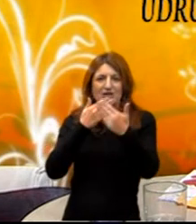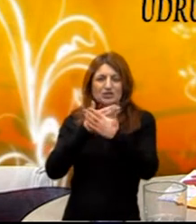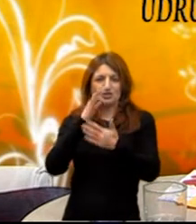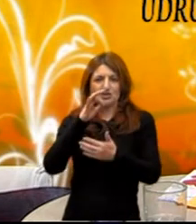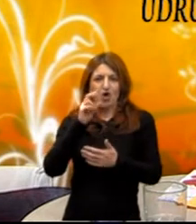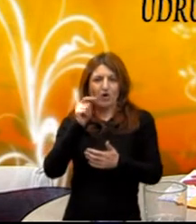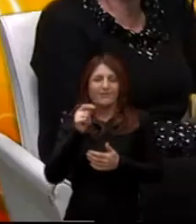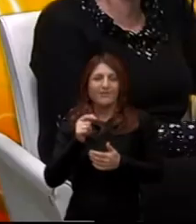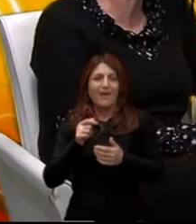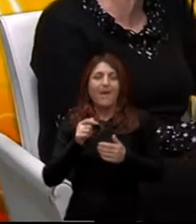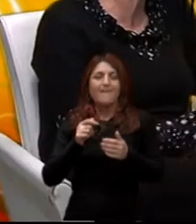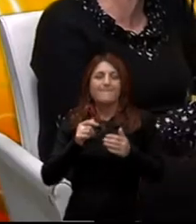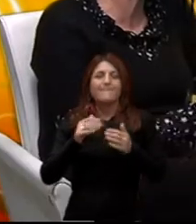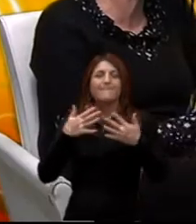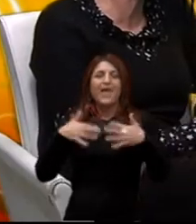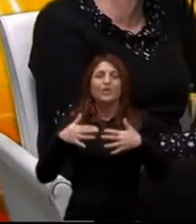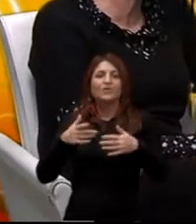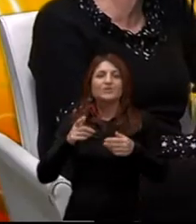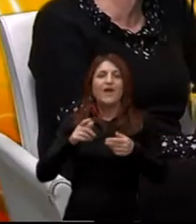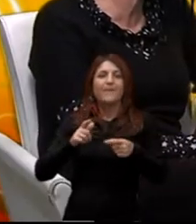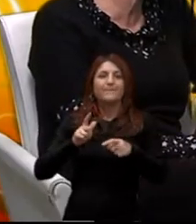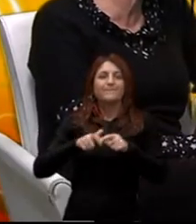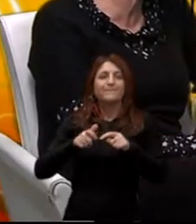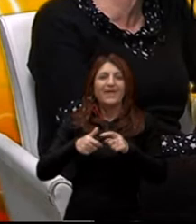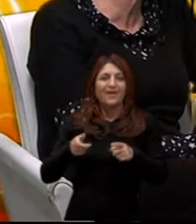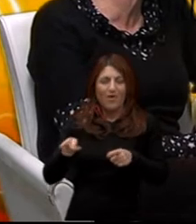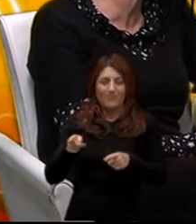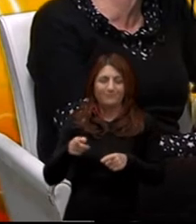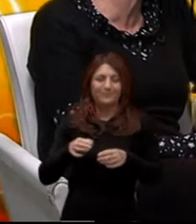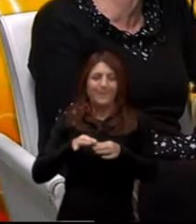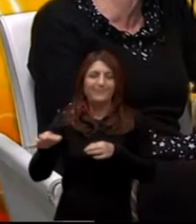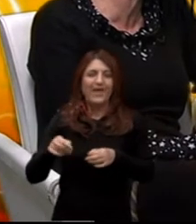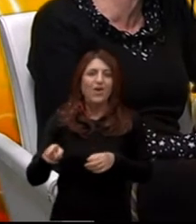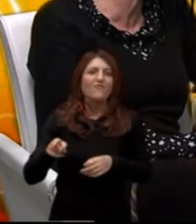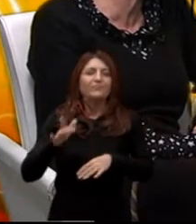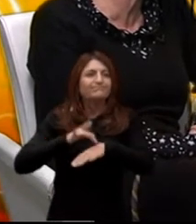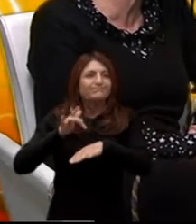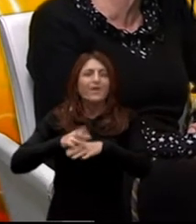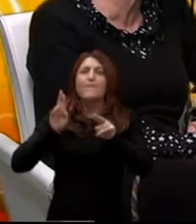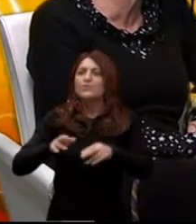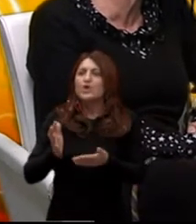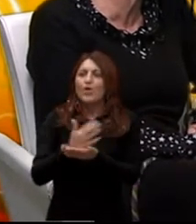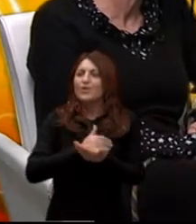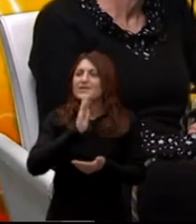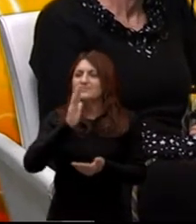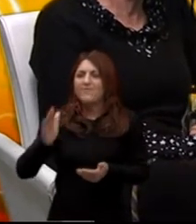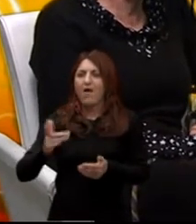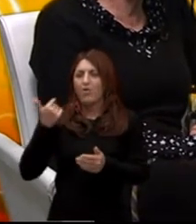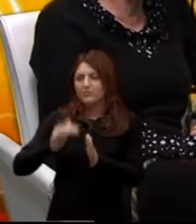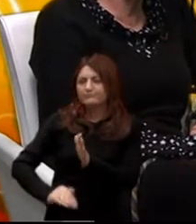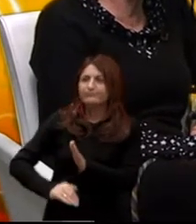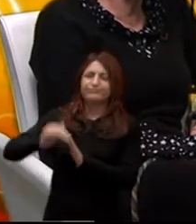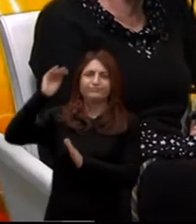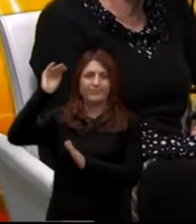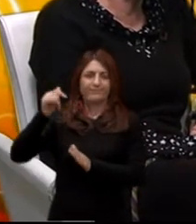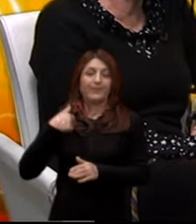Iako se senzorika, tako se ono kaže, senzorija, znači senzorička terapija može primijeniti na sve dobne kategorije. Kod nas u centru